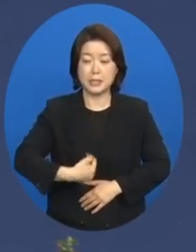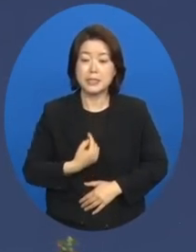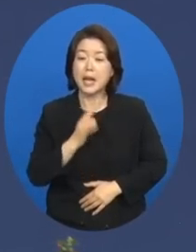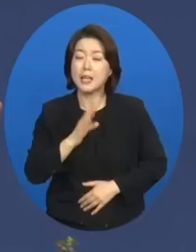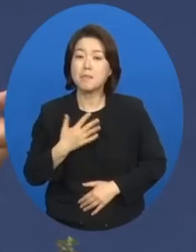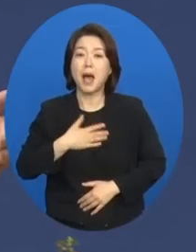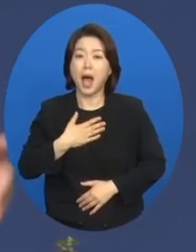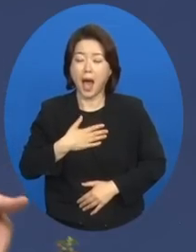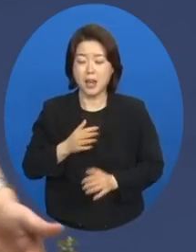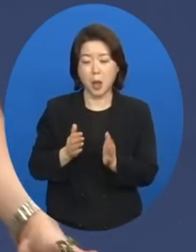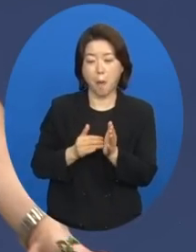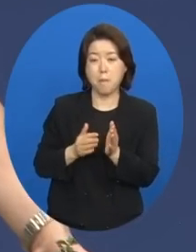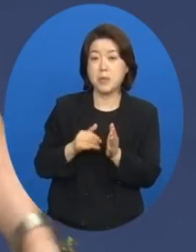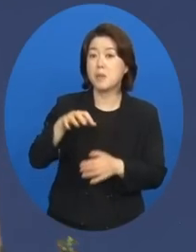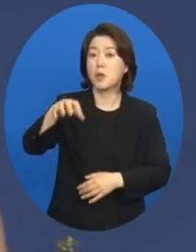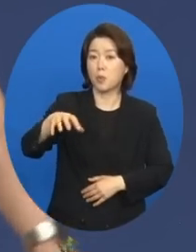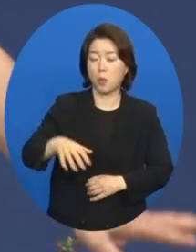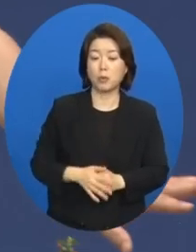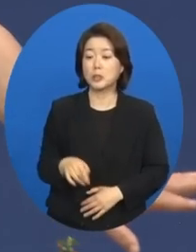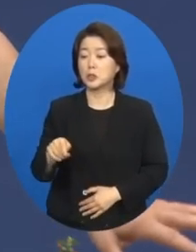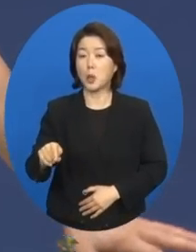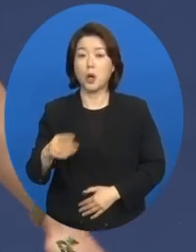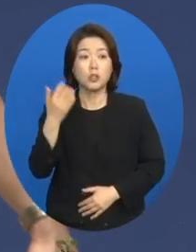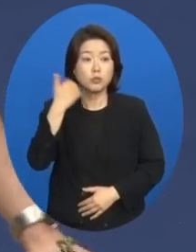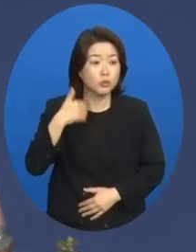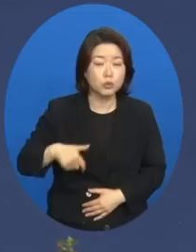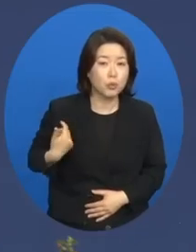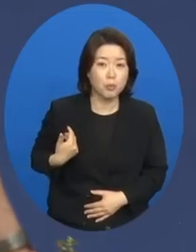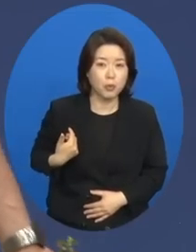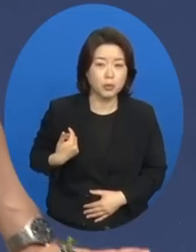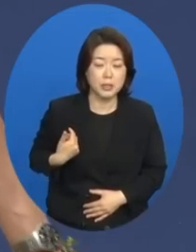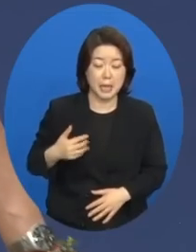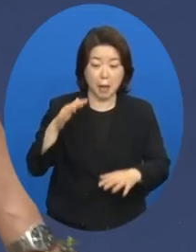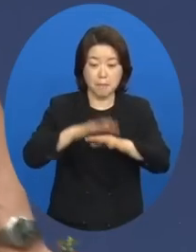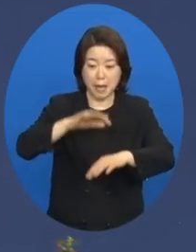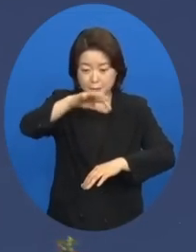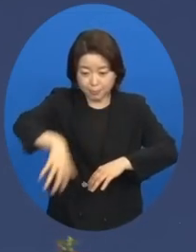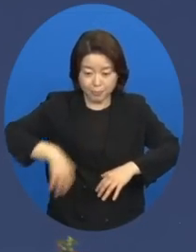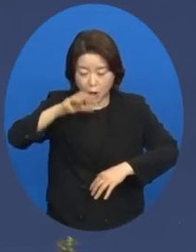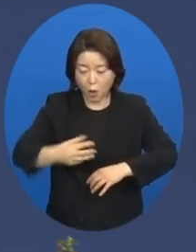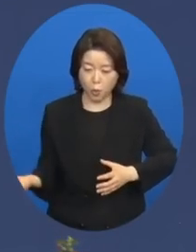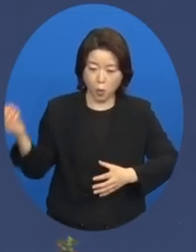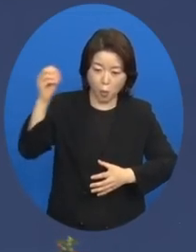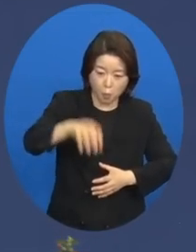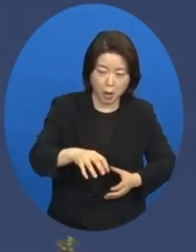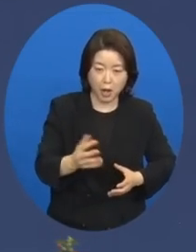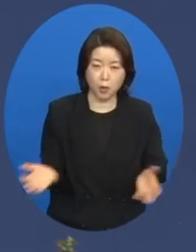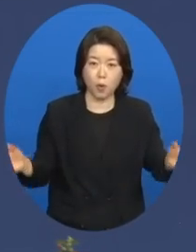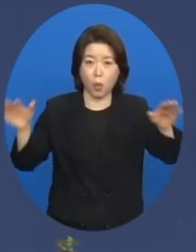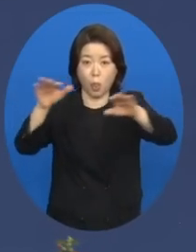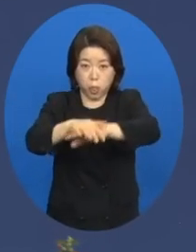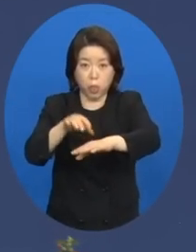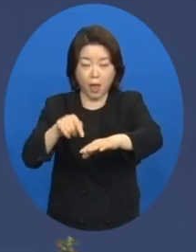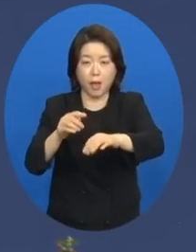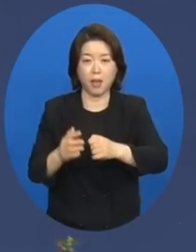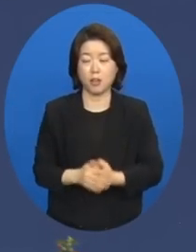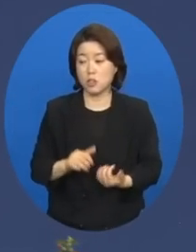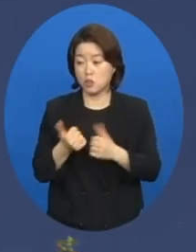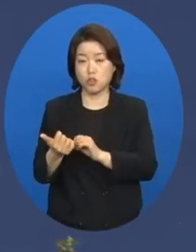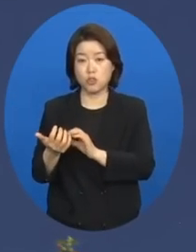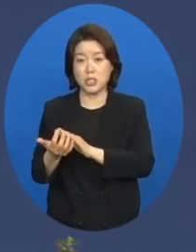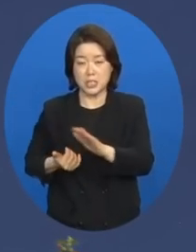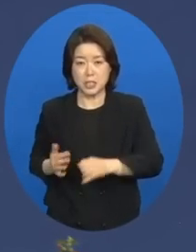아는 비밀스럽게 저 누구도 알지 못하게 밭에다 감추어 두어요. 그리고 이제 죽기 전에 자식에게